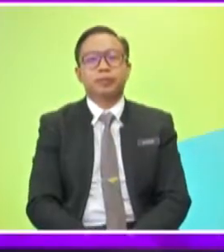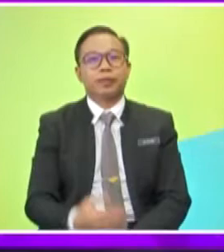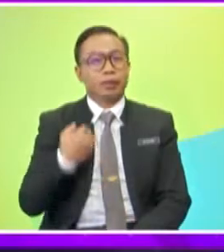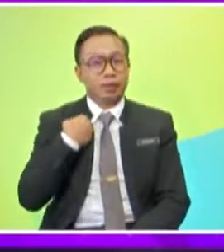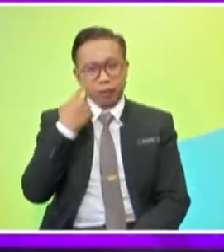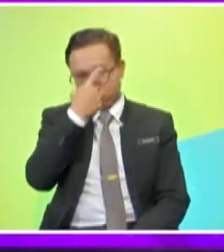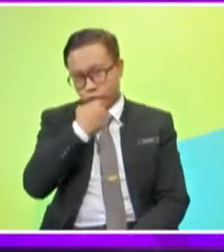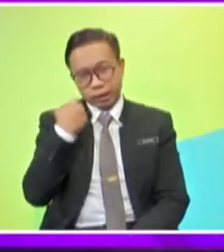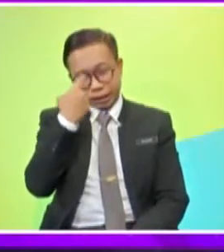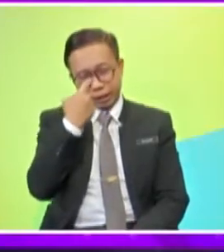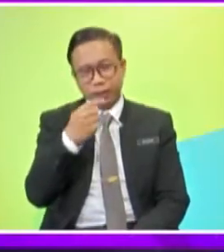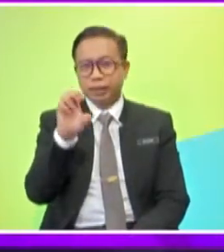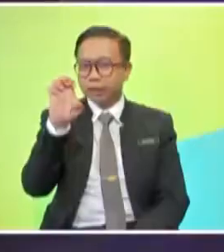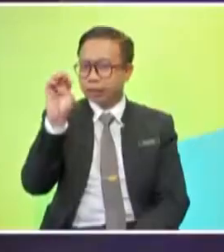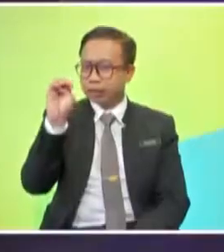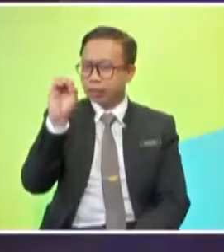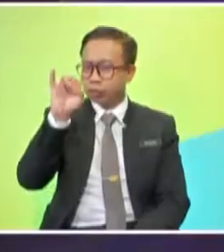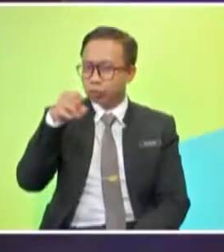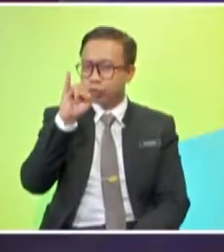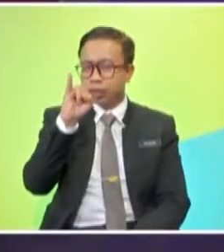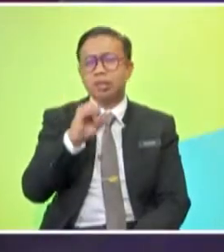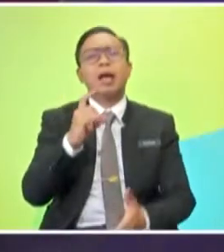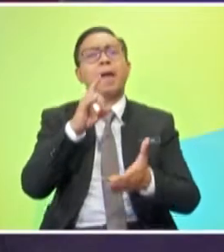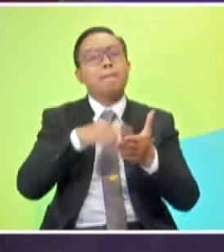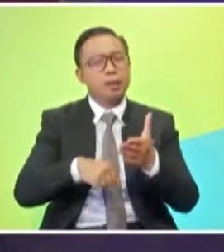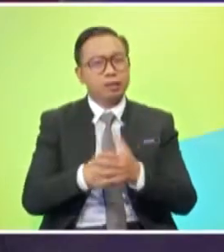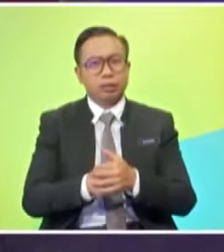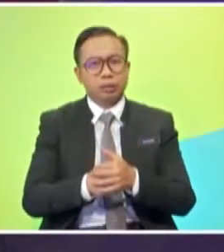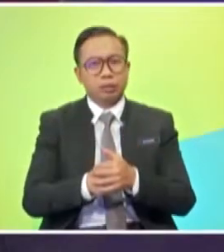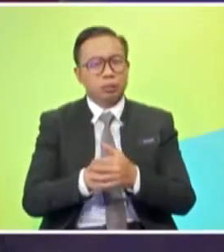emoji emoji emoji